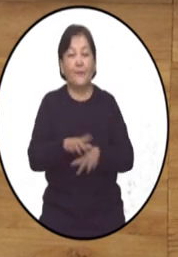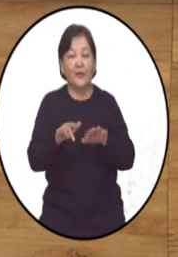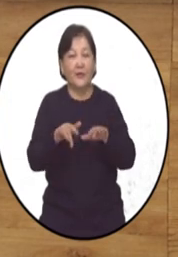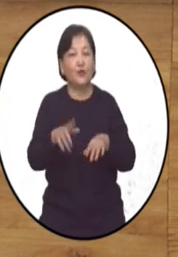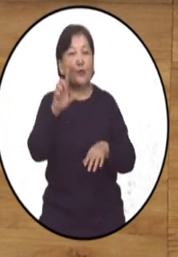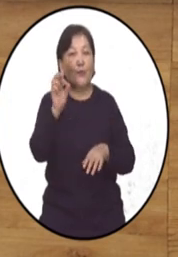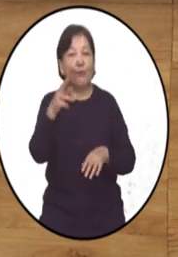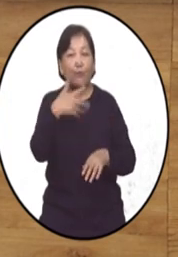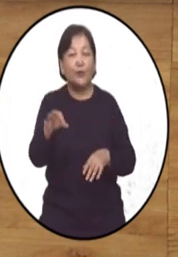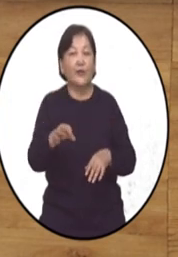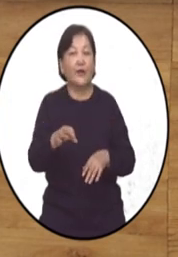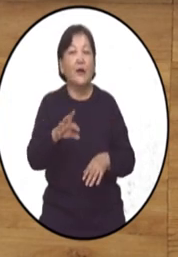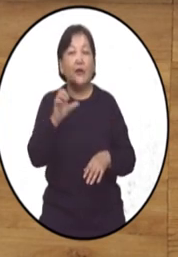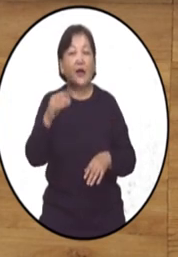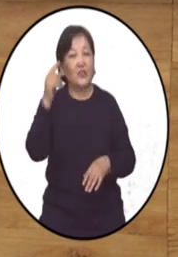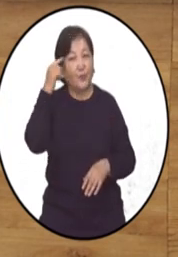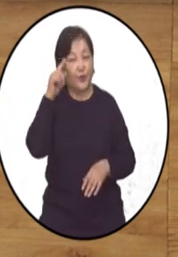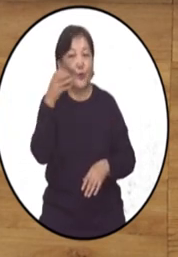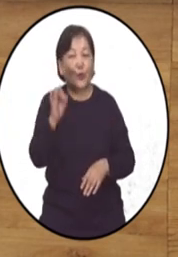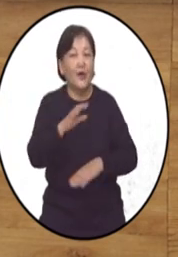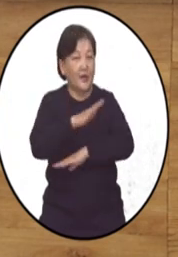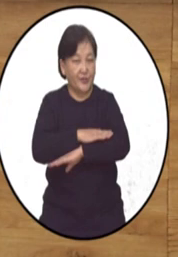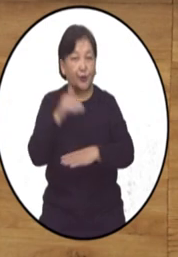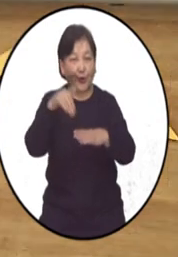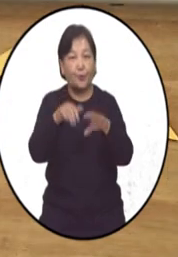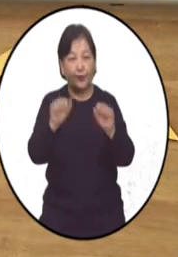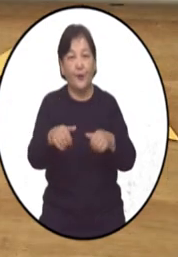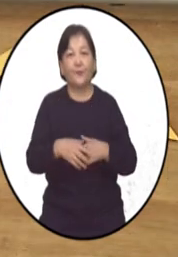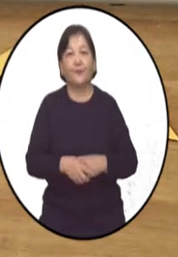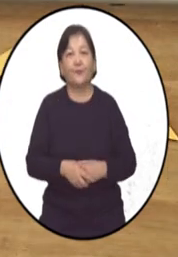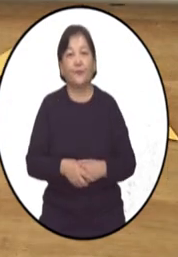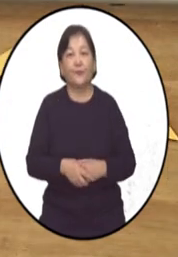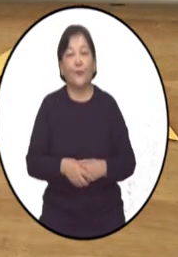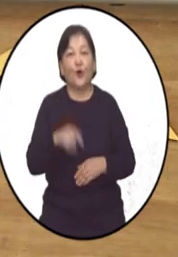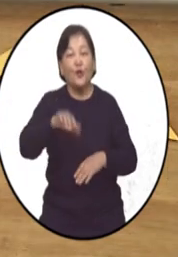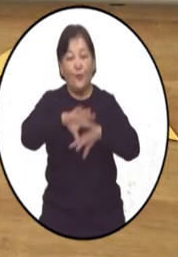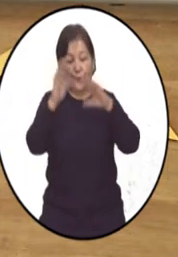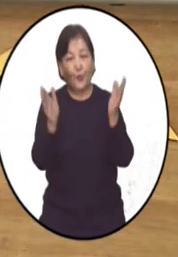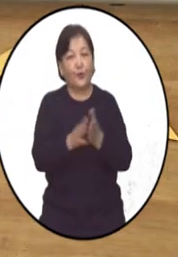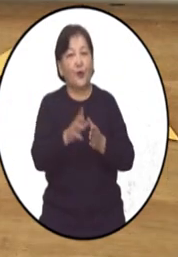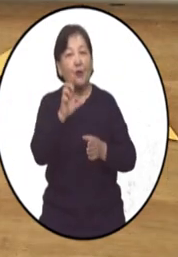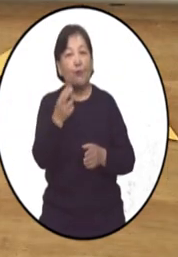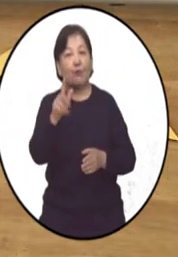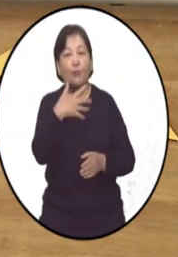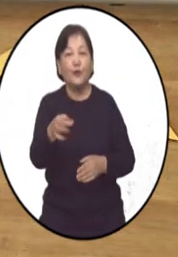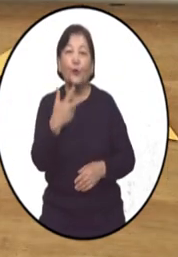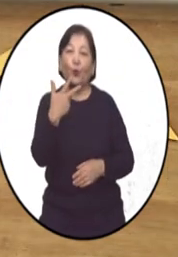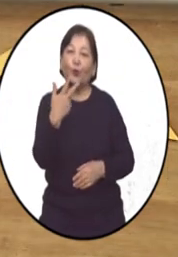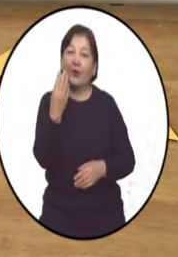шатууд алгоритмын чанар гэсэн сэдвээр эхлэлт хичээл орноо. За одоо бүгдээрээ бодлогын 3 дугаар шат буюу